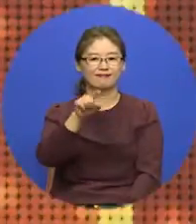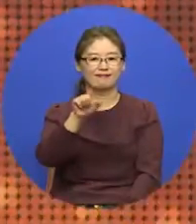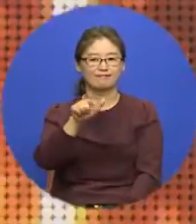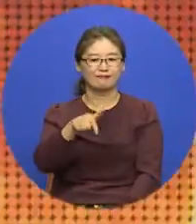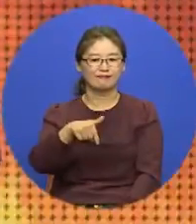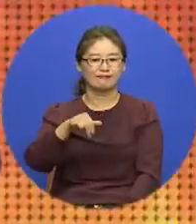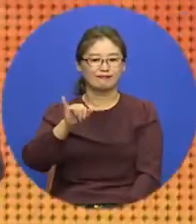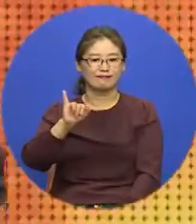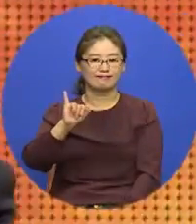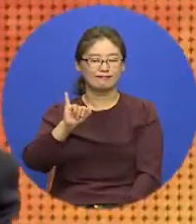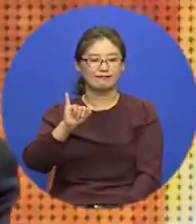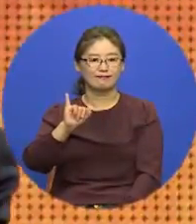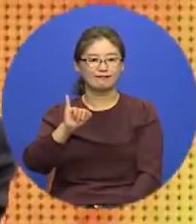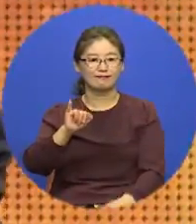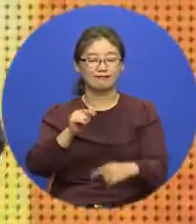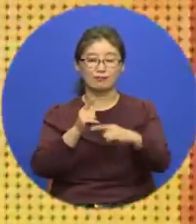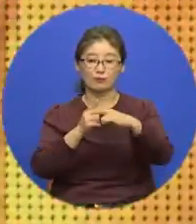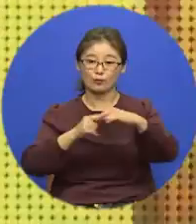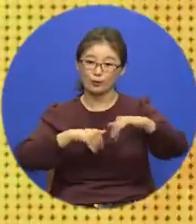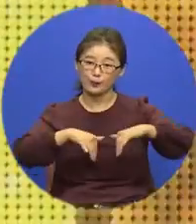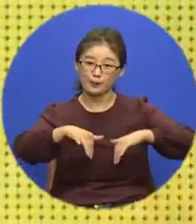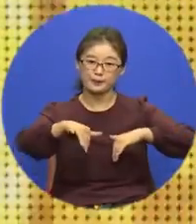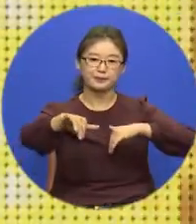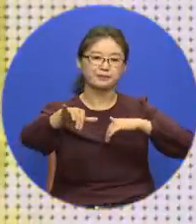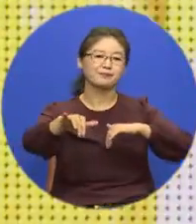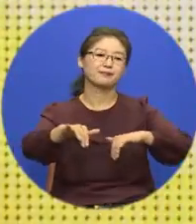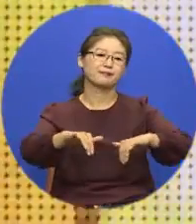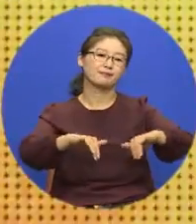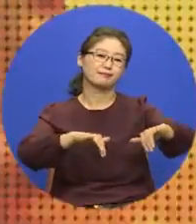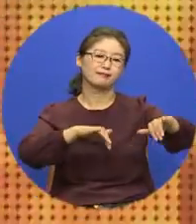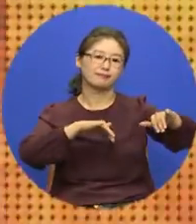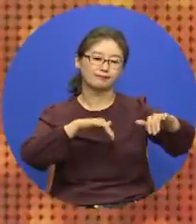삼각지로 다리를